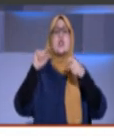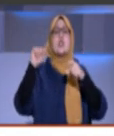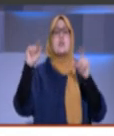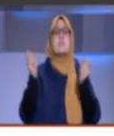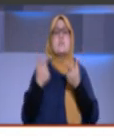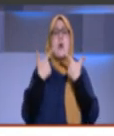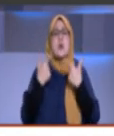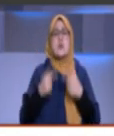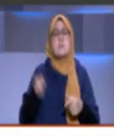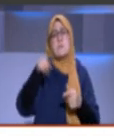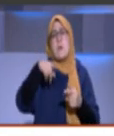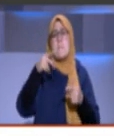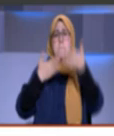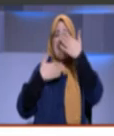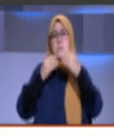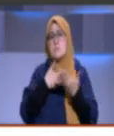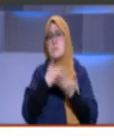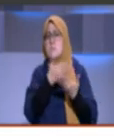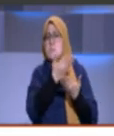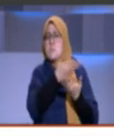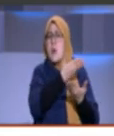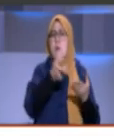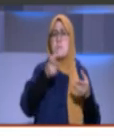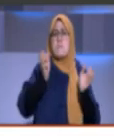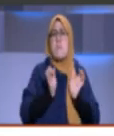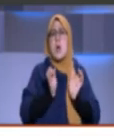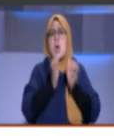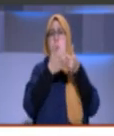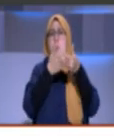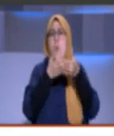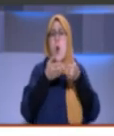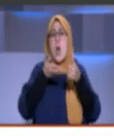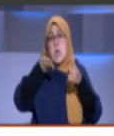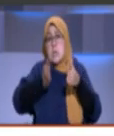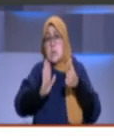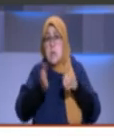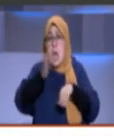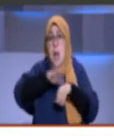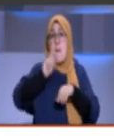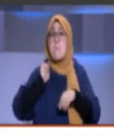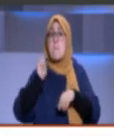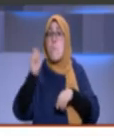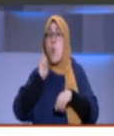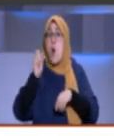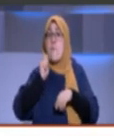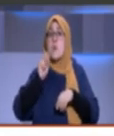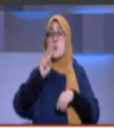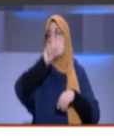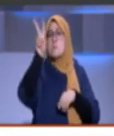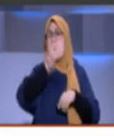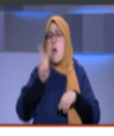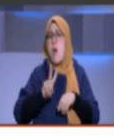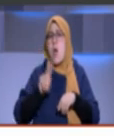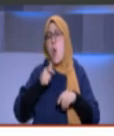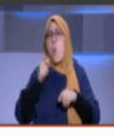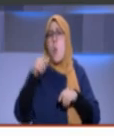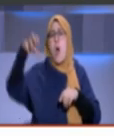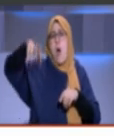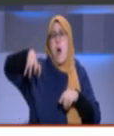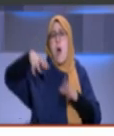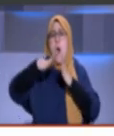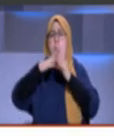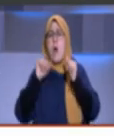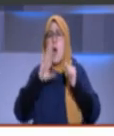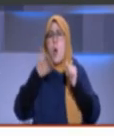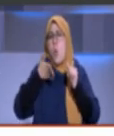كانوا يبعثوا بخلية أو بمجموعة تنزل على محافظات الدلتا أو القاهرة أو